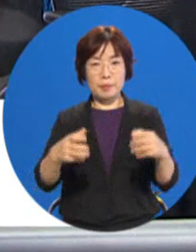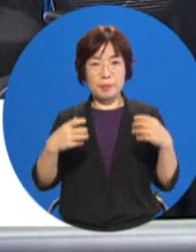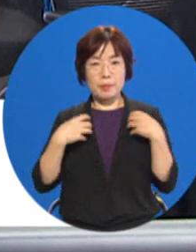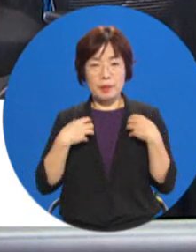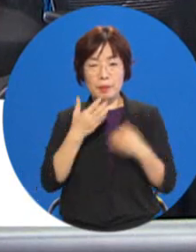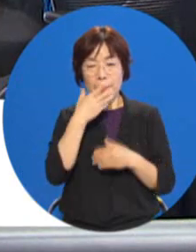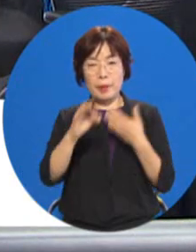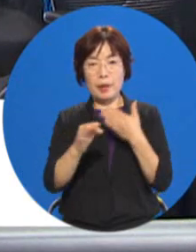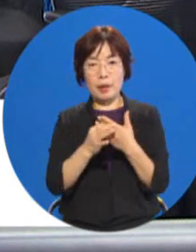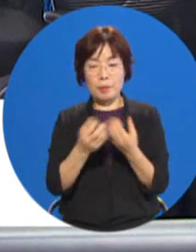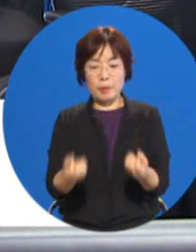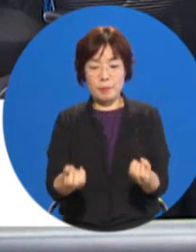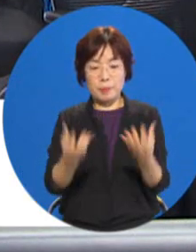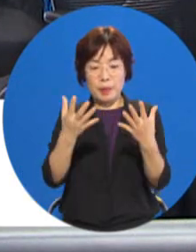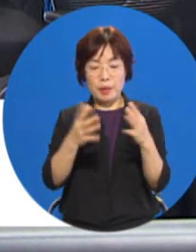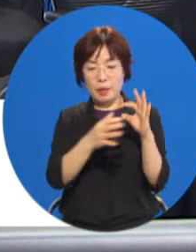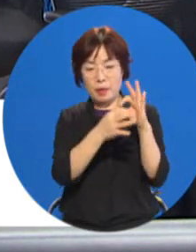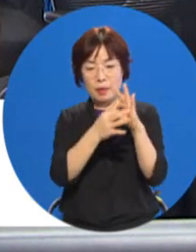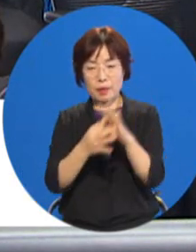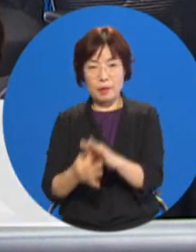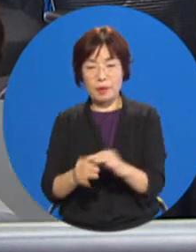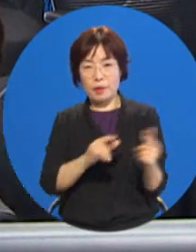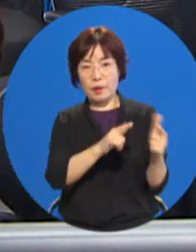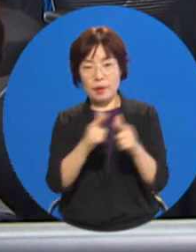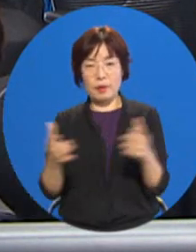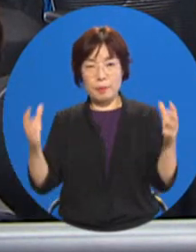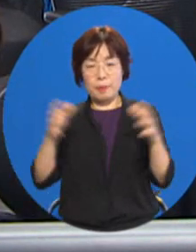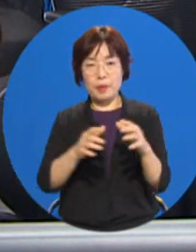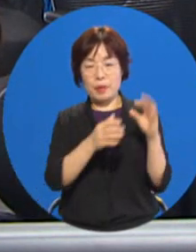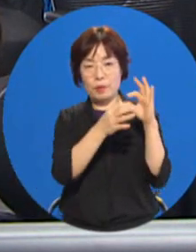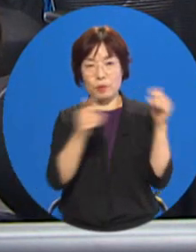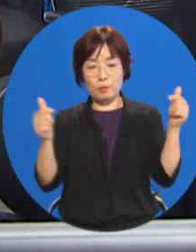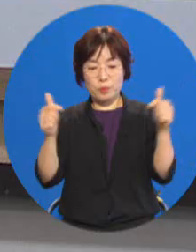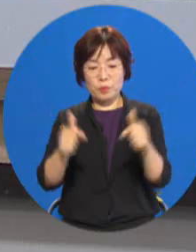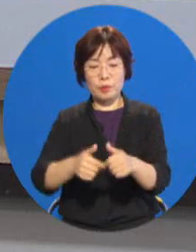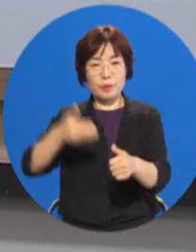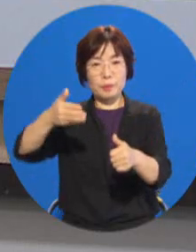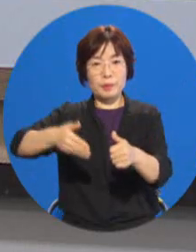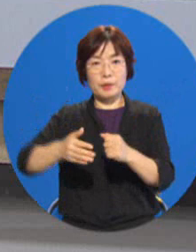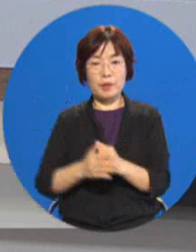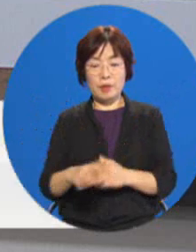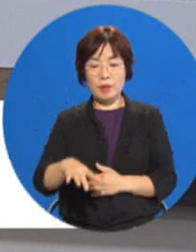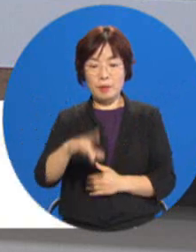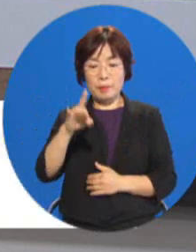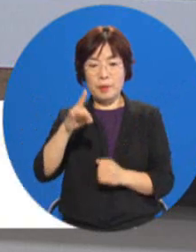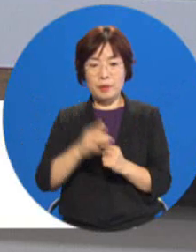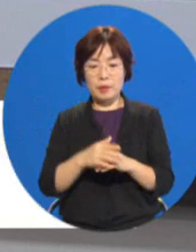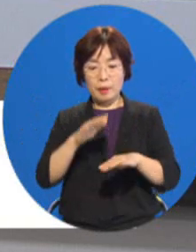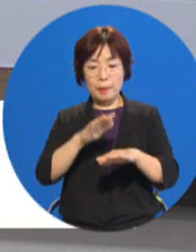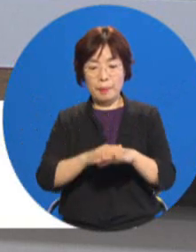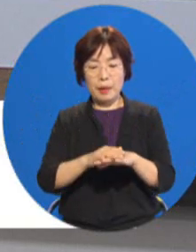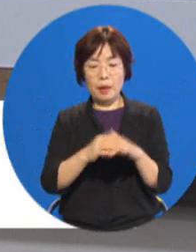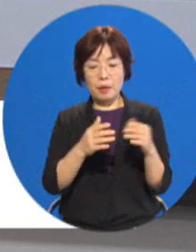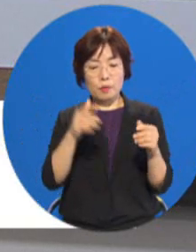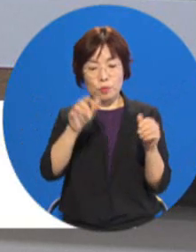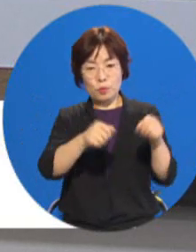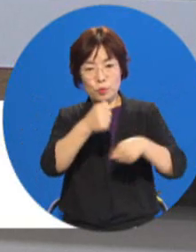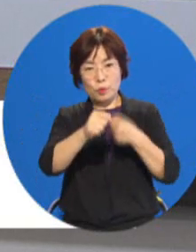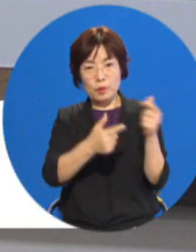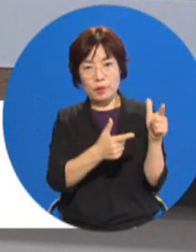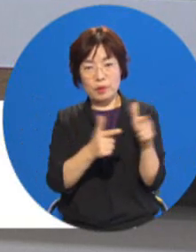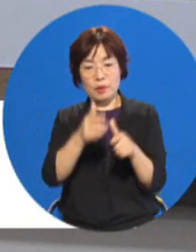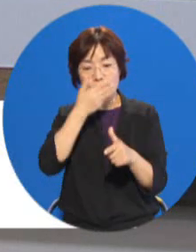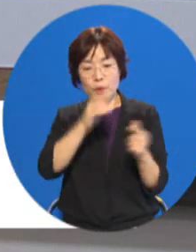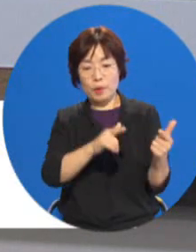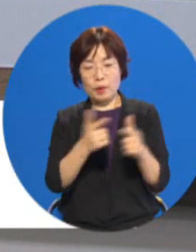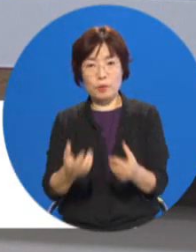되도록 축제나 행사를 자제해달라고 시군에 요청했습니다. 일단은 농업 관련, 축산 관련, 그다음에